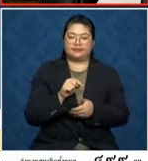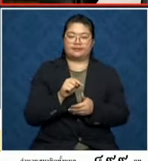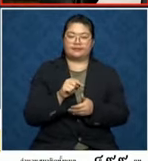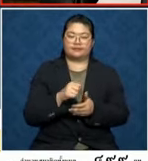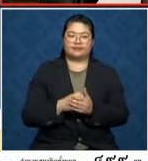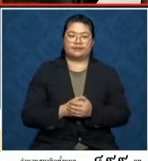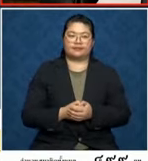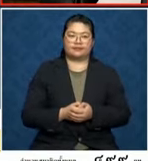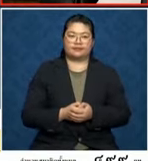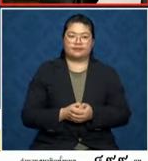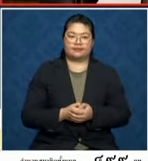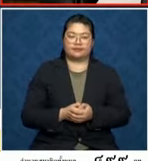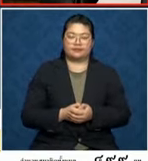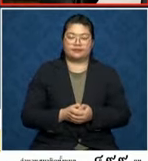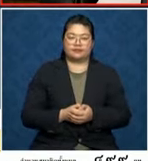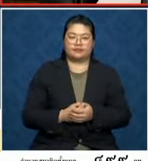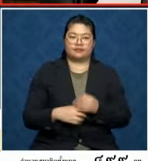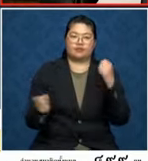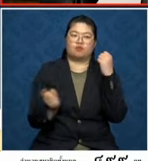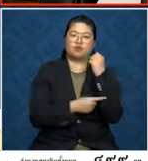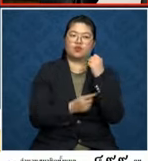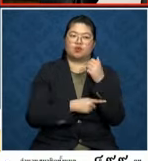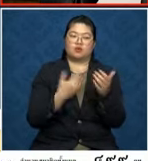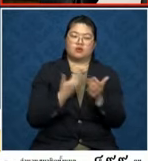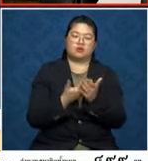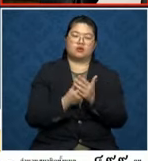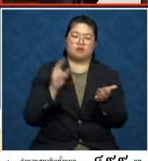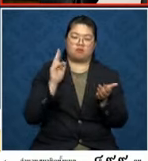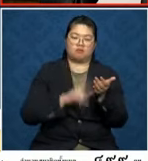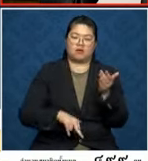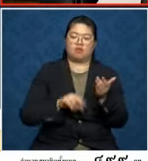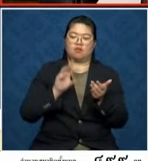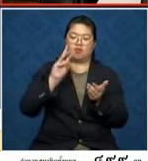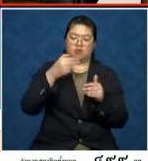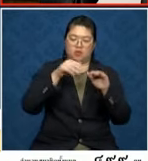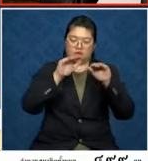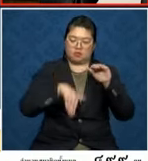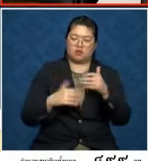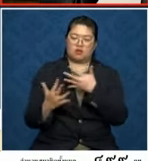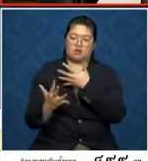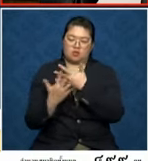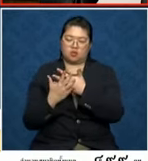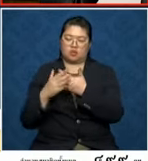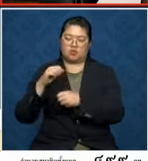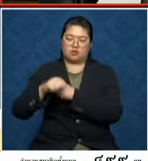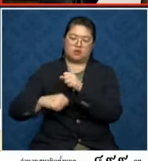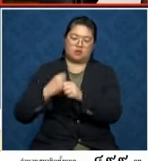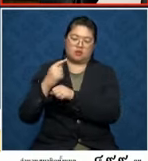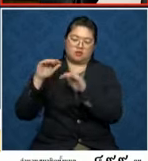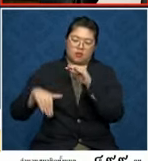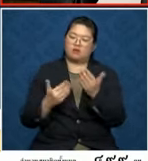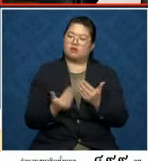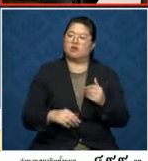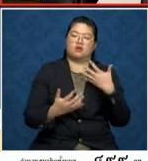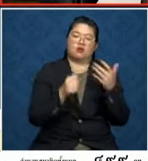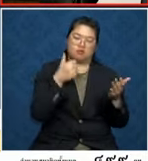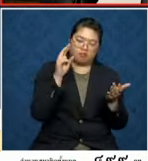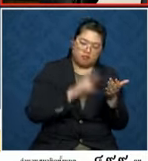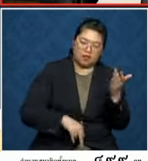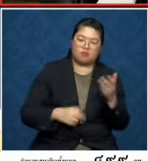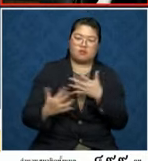ฎหมายฉบับนี้นะครับก็มีโทษปรับไม่เกิน 60,000 บาทและจำคุกไม่เกิน1ปีหรือทั้งจำทั้งปรับนะครับ